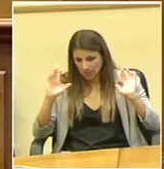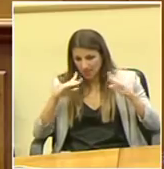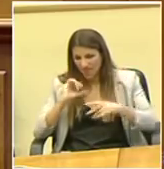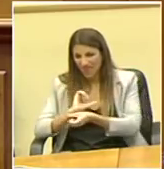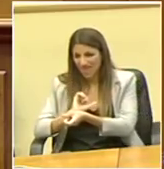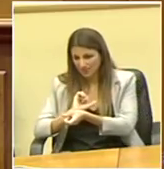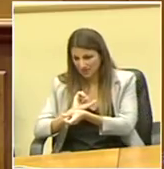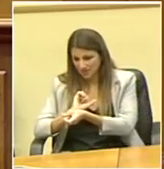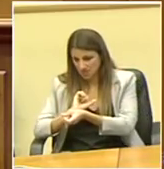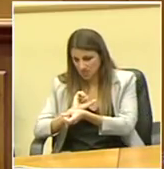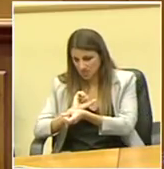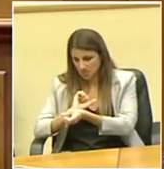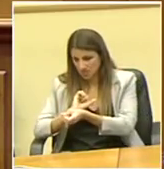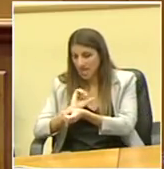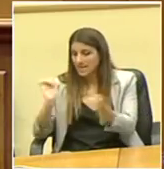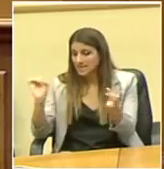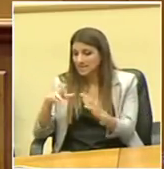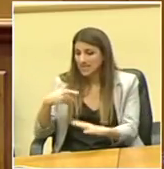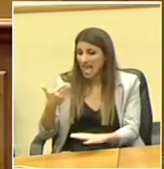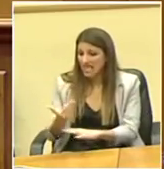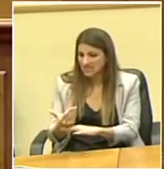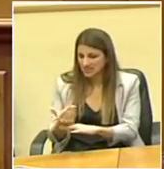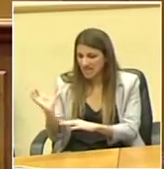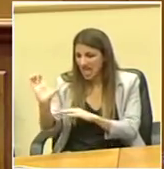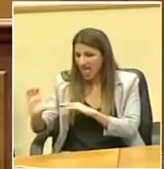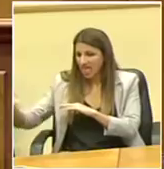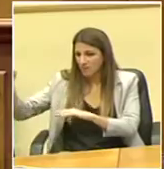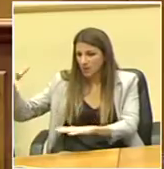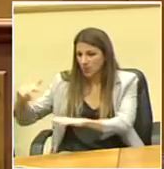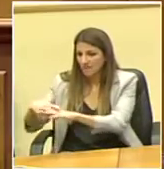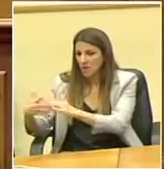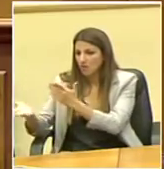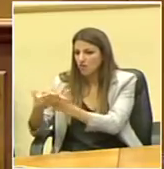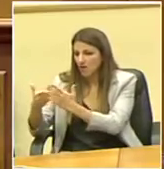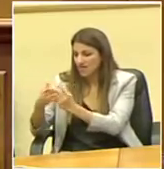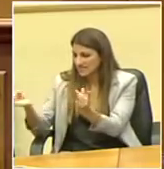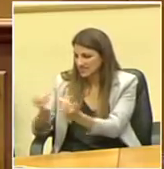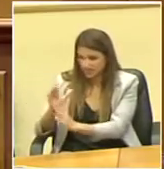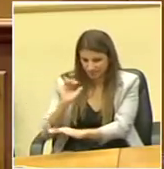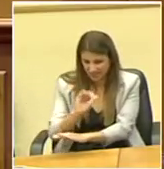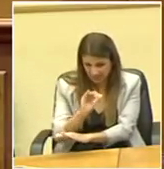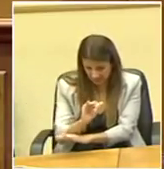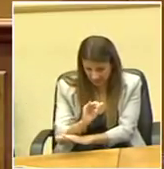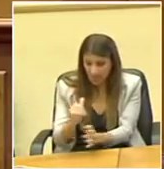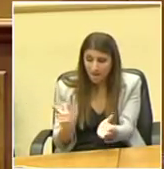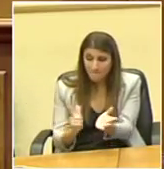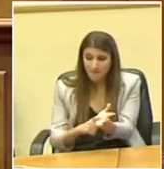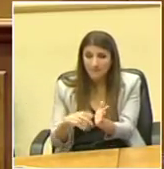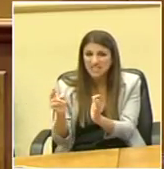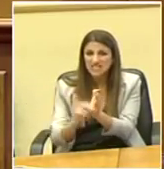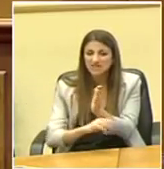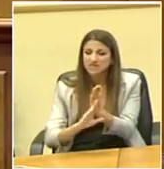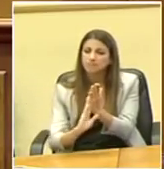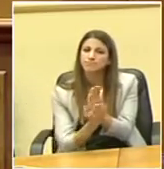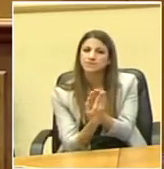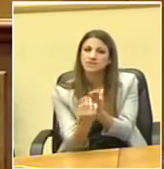δεσμεύονται ότι κατόπιν αιτήματος του EMS προβαίνουν σε προσθήκες στην παρούσα σύμβαση τις